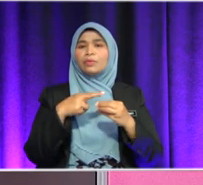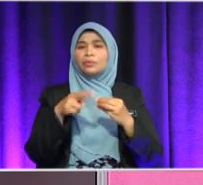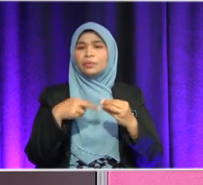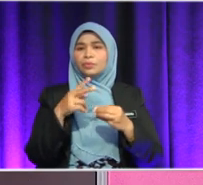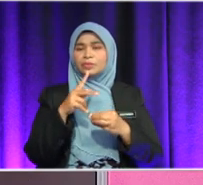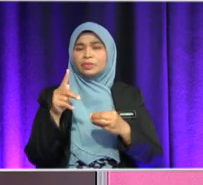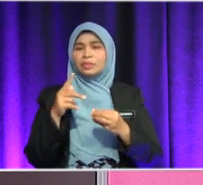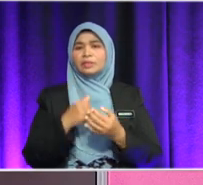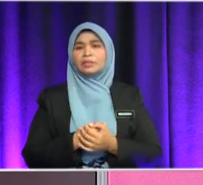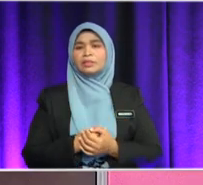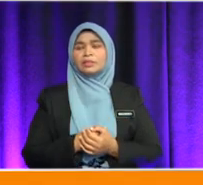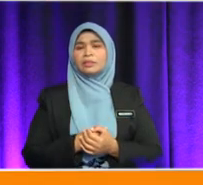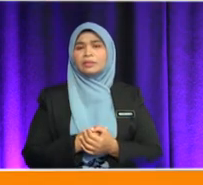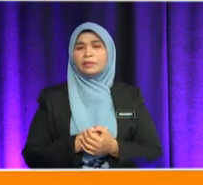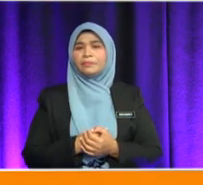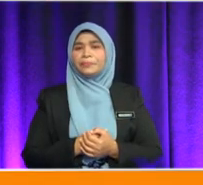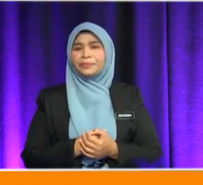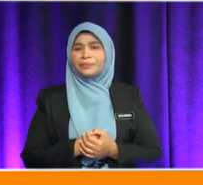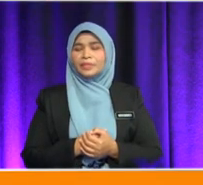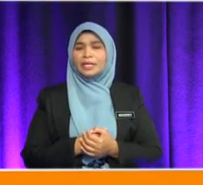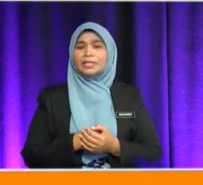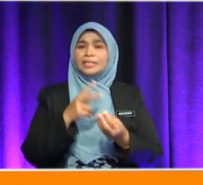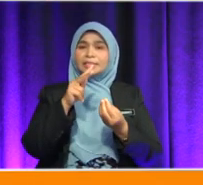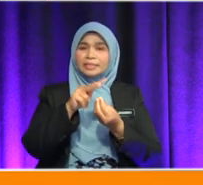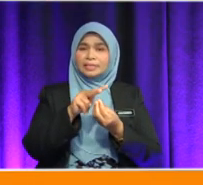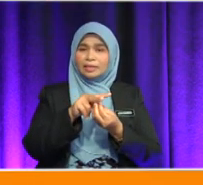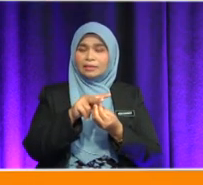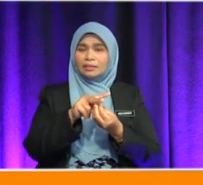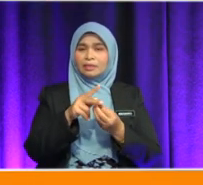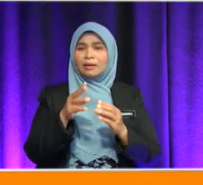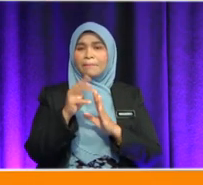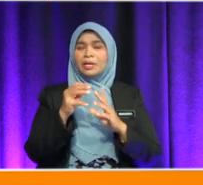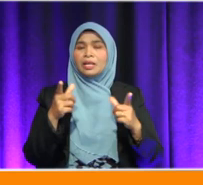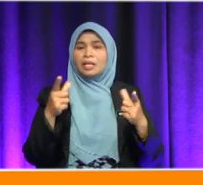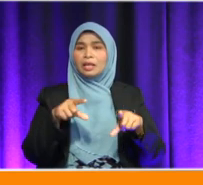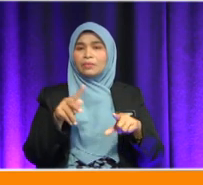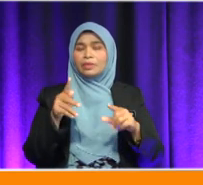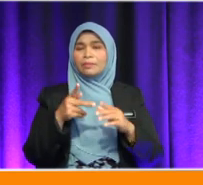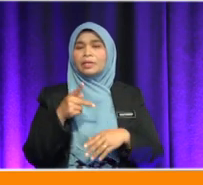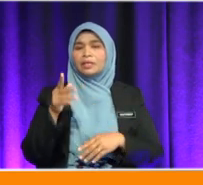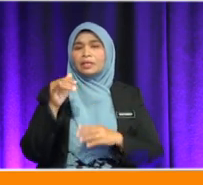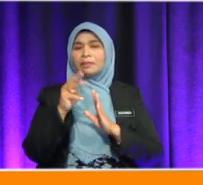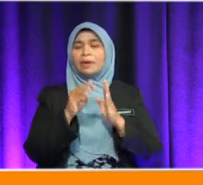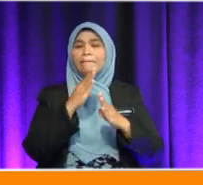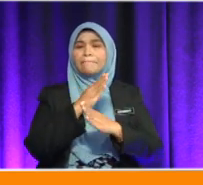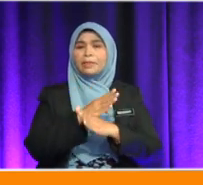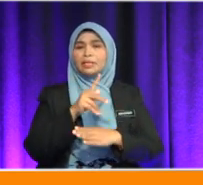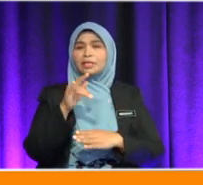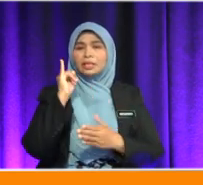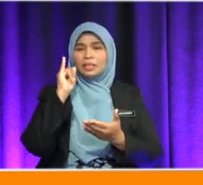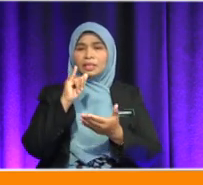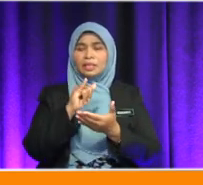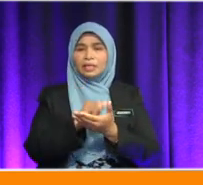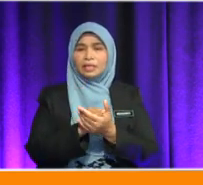juga menerangkan menjelaskan kesan melakukan perkara yang membatalkan iman dan